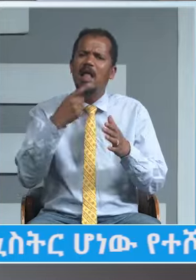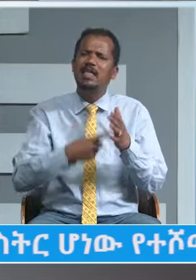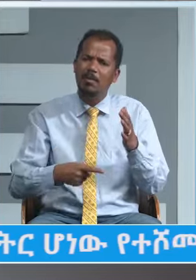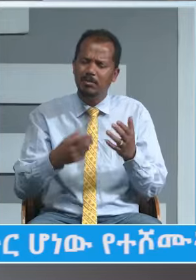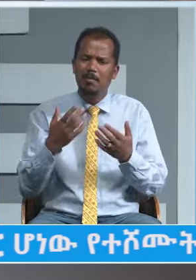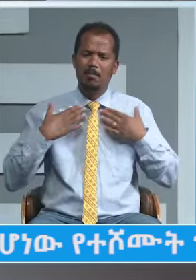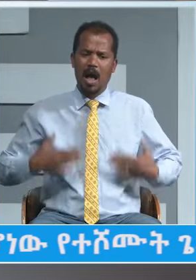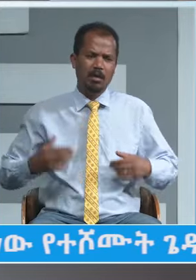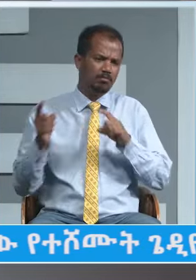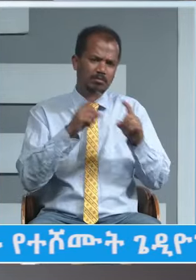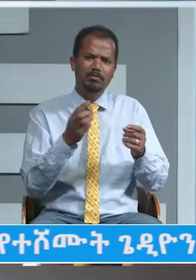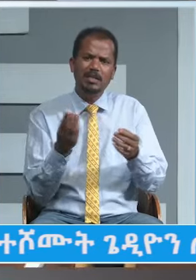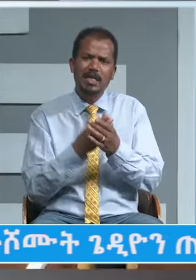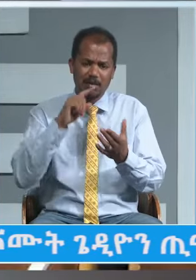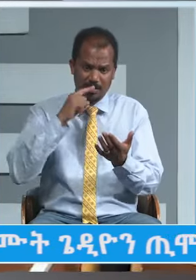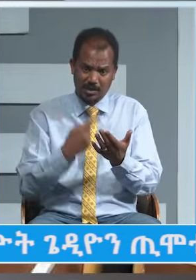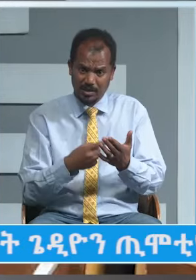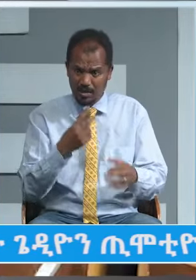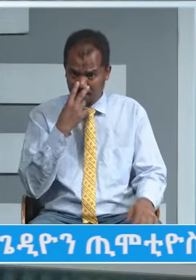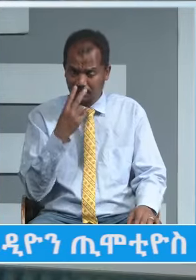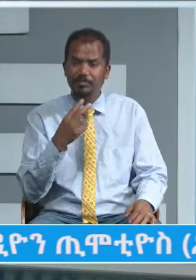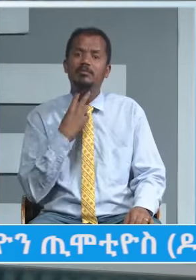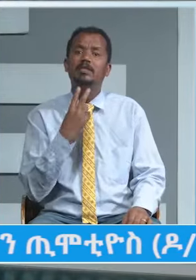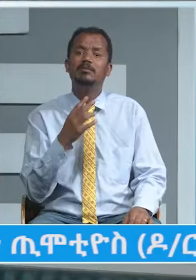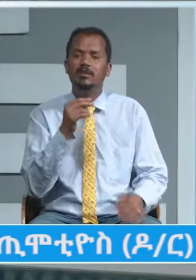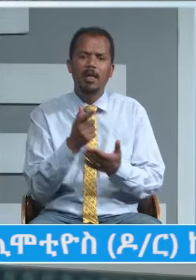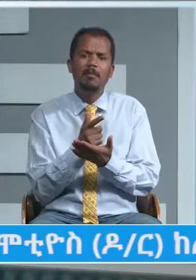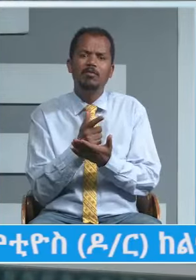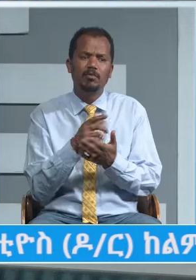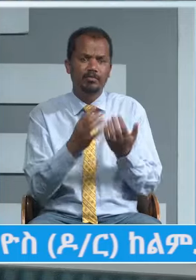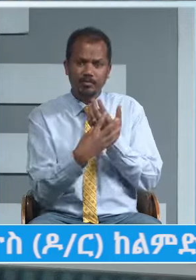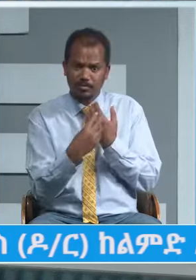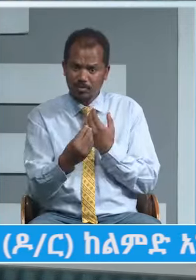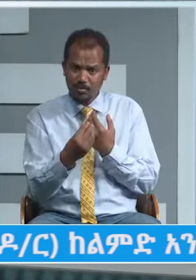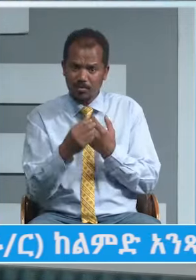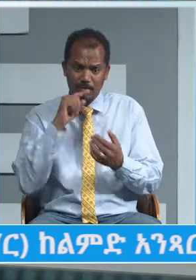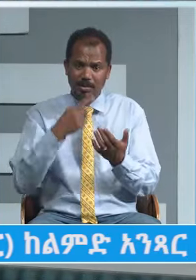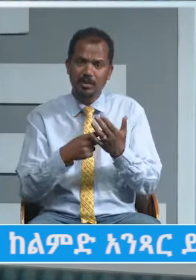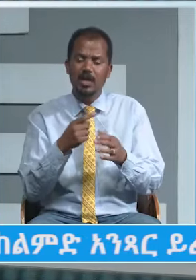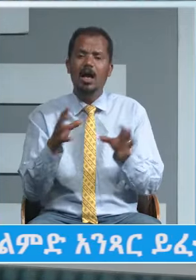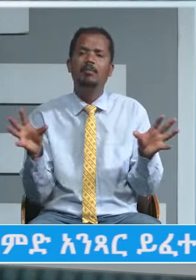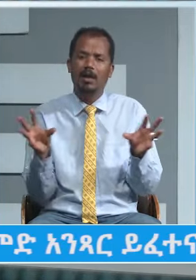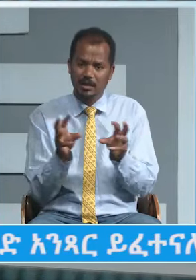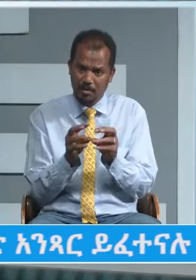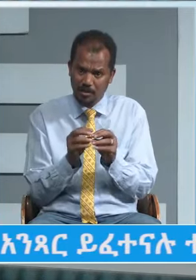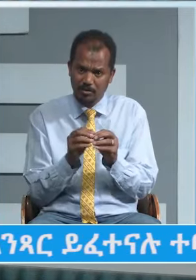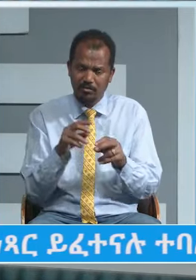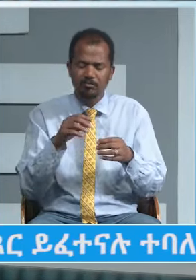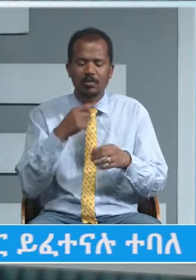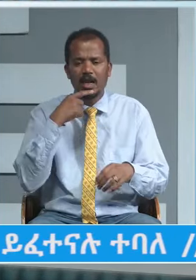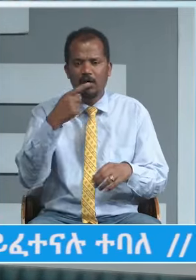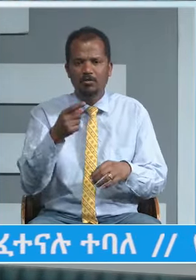በዋትስአፕ እንዲሁም በአካል በማግኘት በሰነድ ማስረጃ በማስደገፍ በድምጽና በቪዲዮ የተቀረጸ ማስረጃ ጭምር ያለው መረጃ